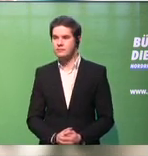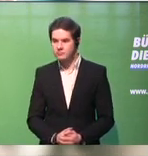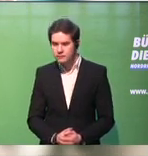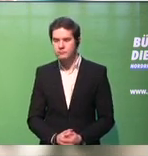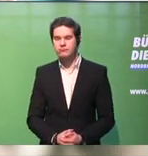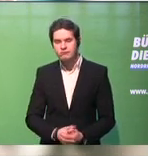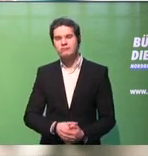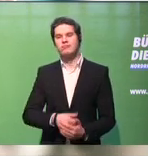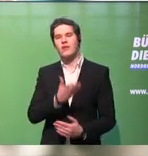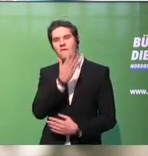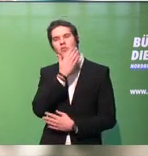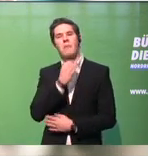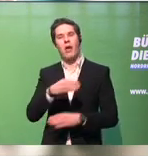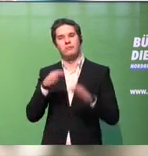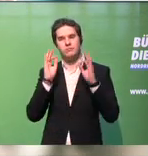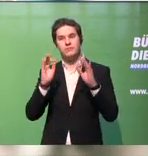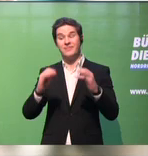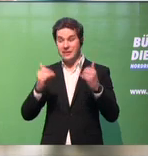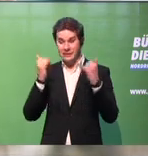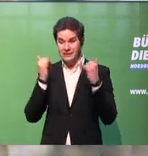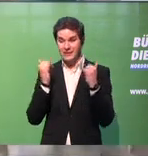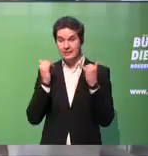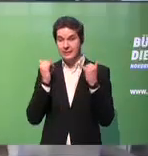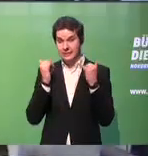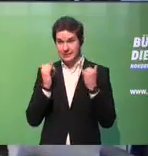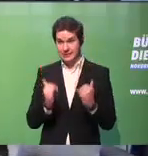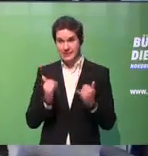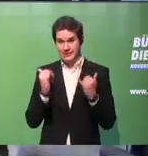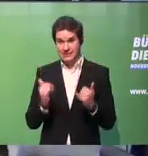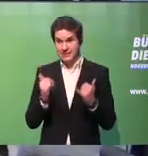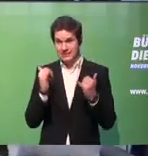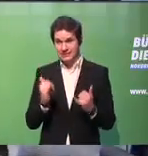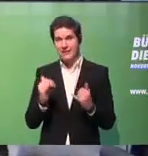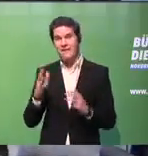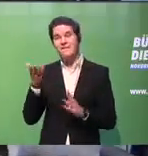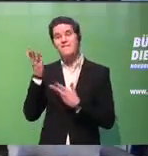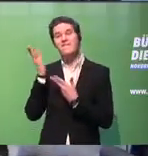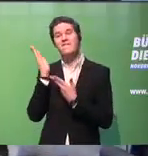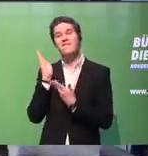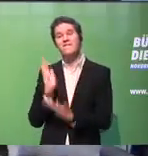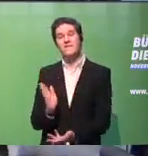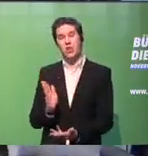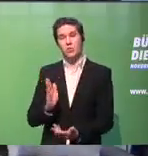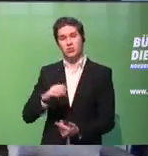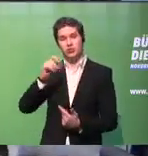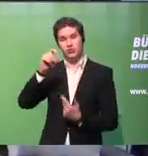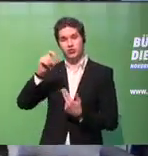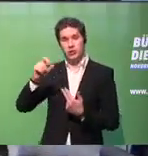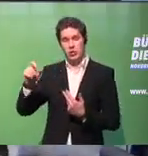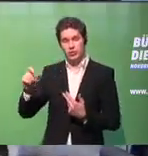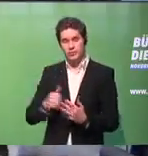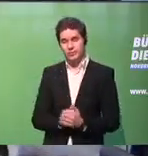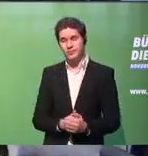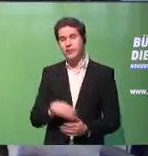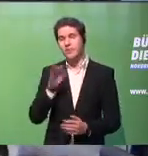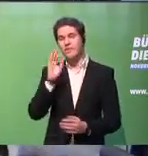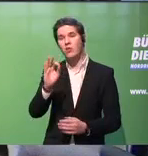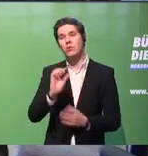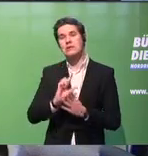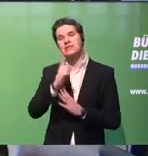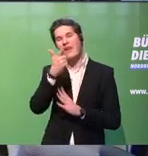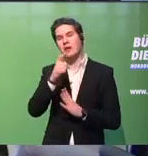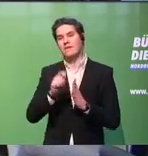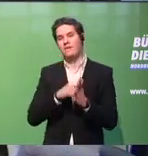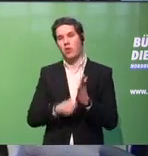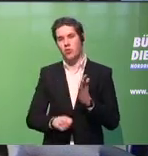Wunderbar. Dann kommen wir jetzt zur Vorstellung der Kandidaten für das zweite